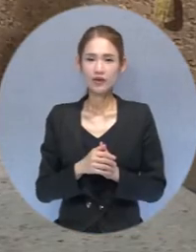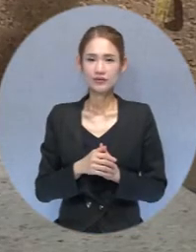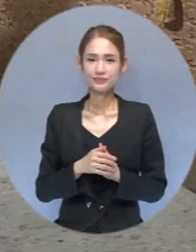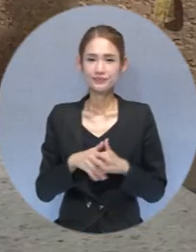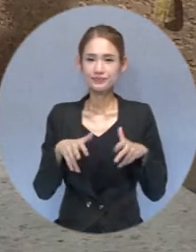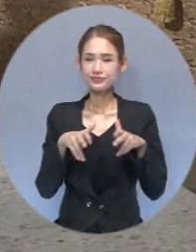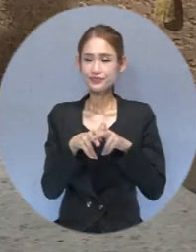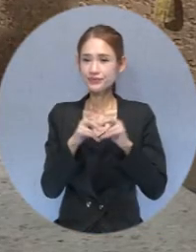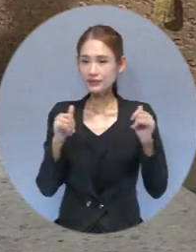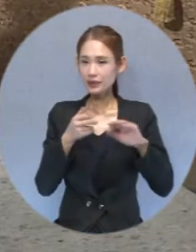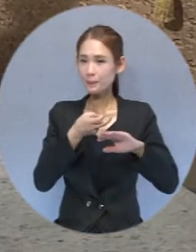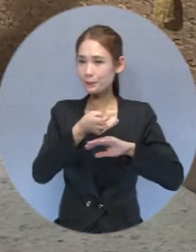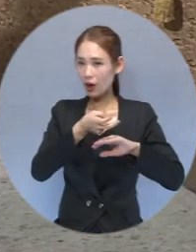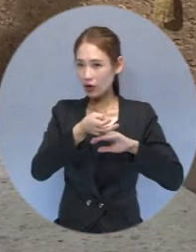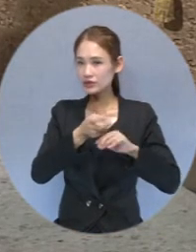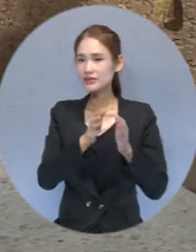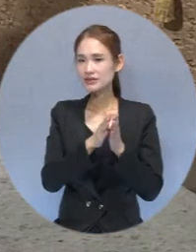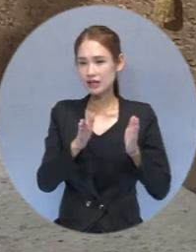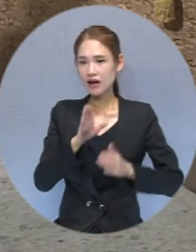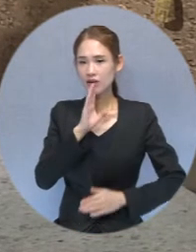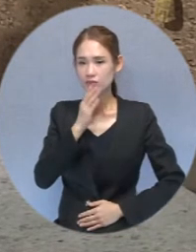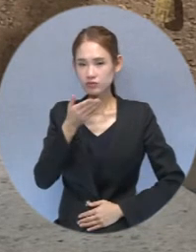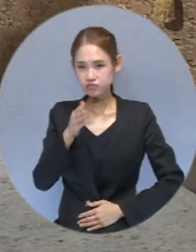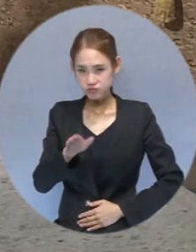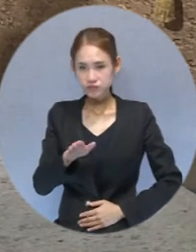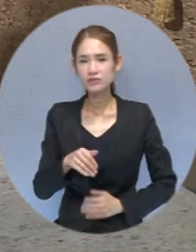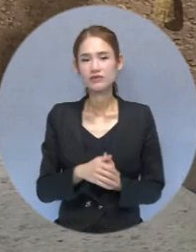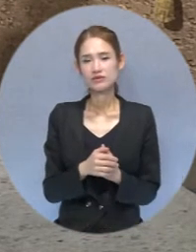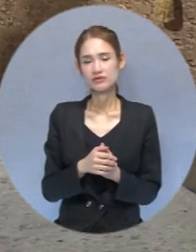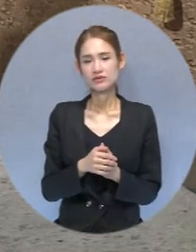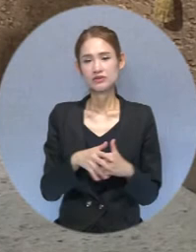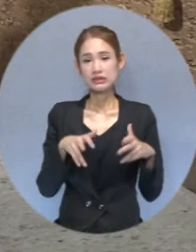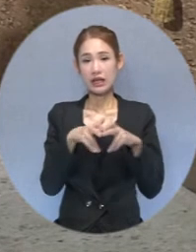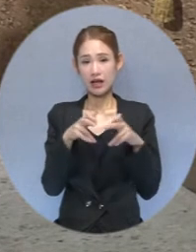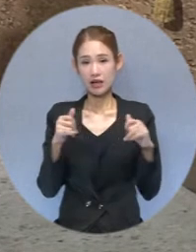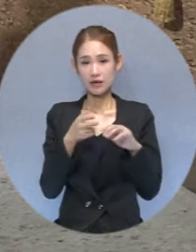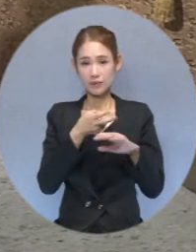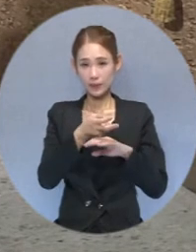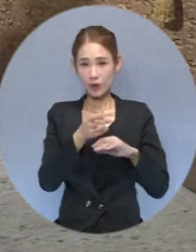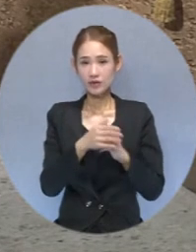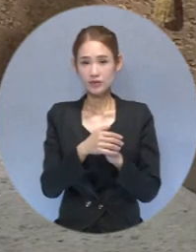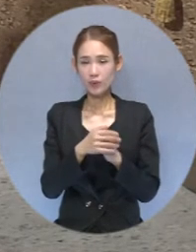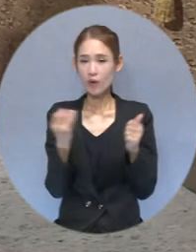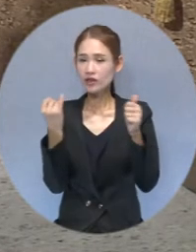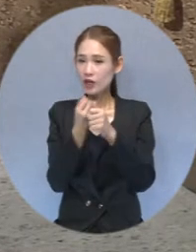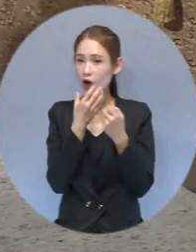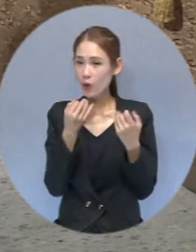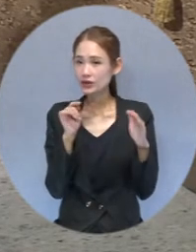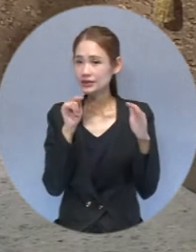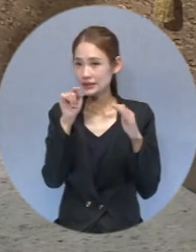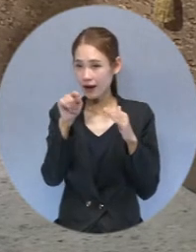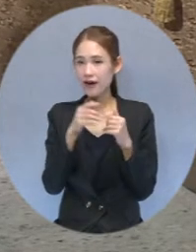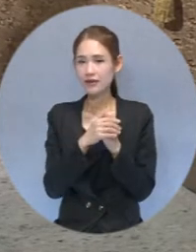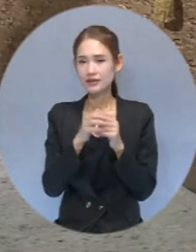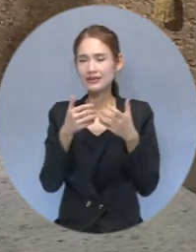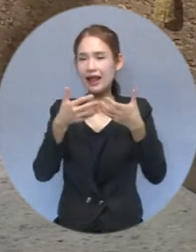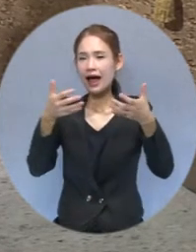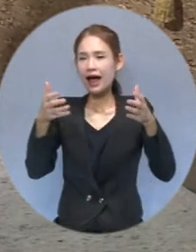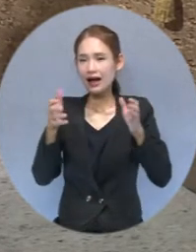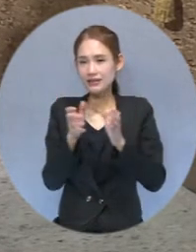장애인 버스는 도입을 했습니다. 네. 네, 장애인 버스는 뭐 어디 결혼식 간다거나 간체로 어디 갈